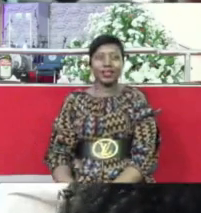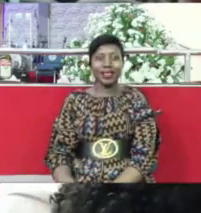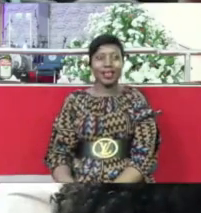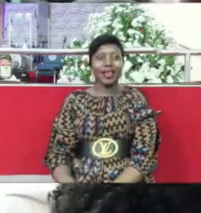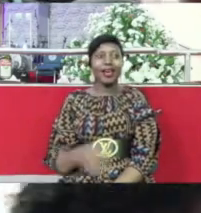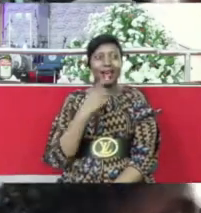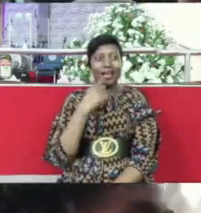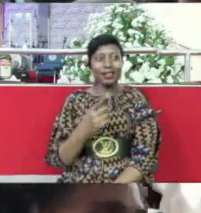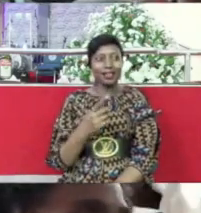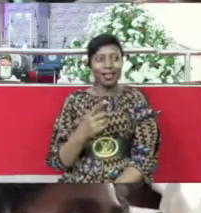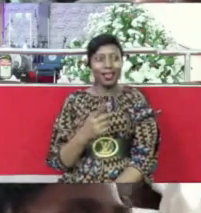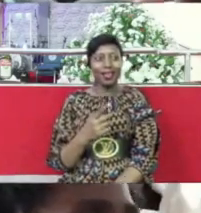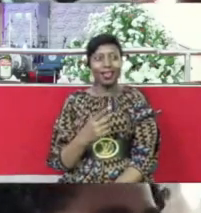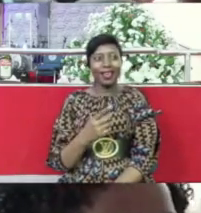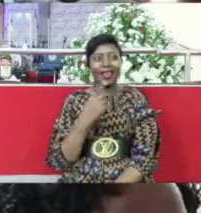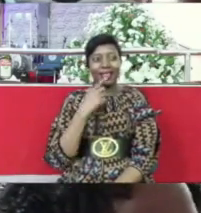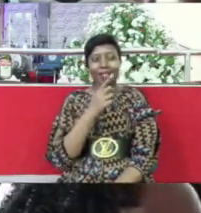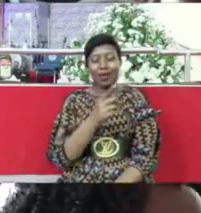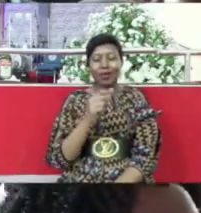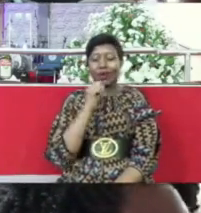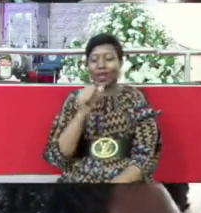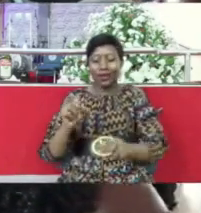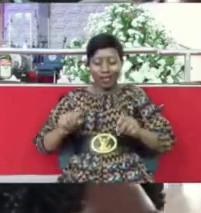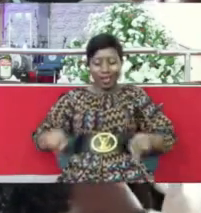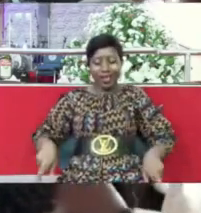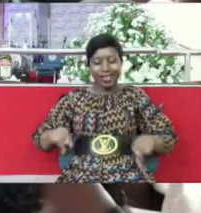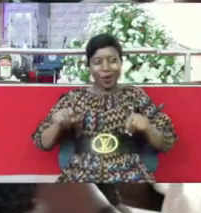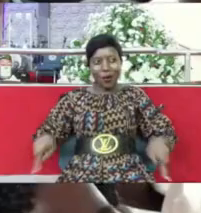mimi hapana nyenje mimi sio nzige ama panzi.